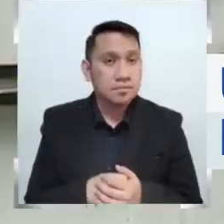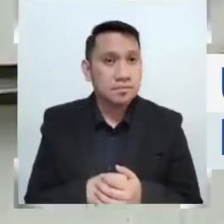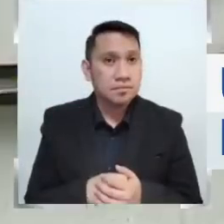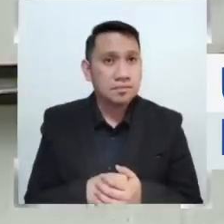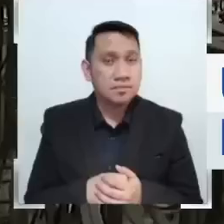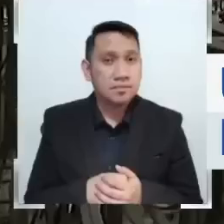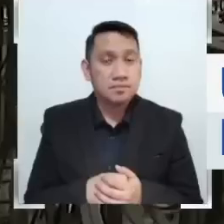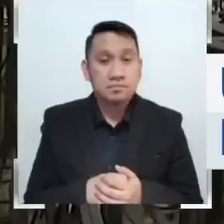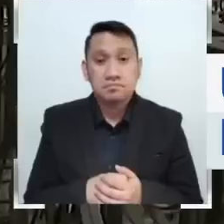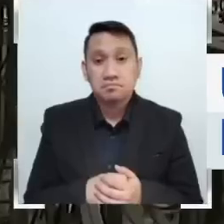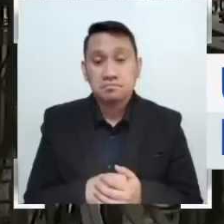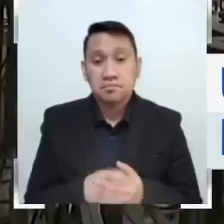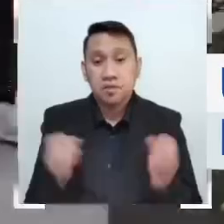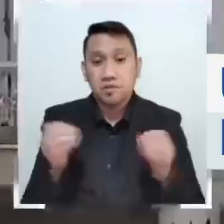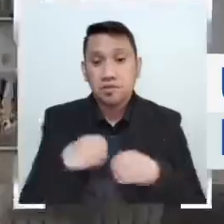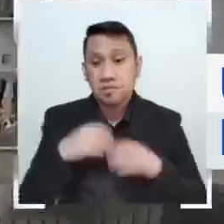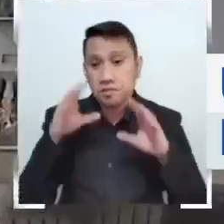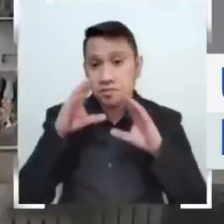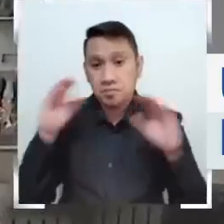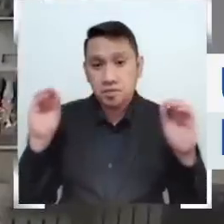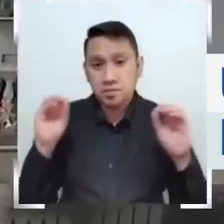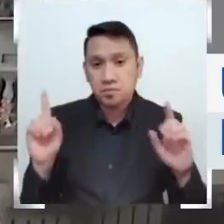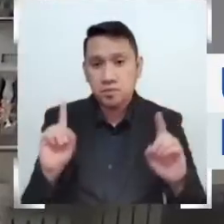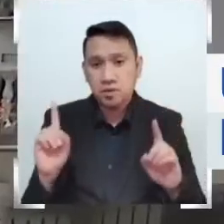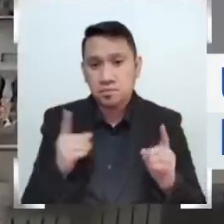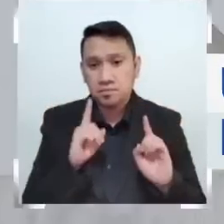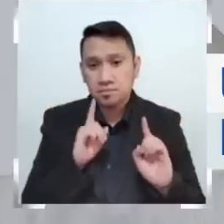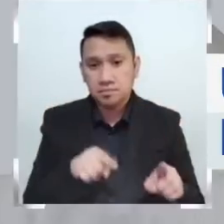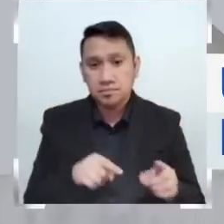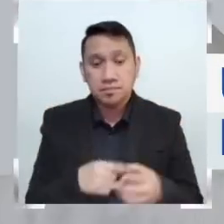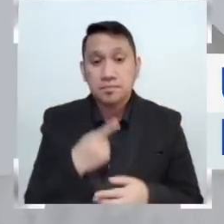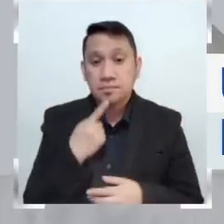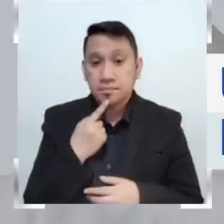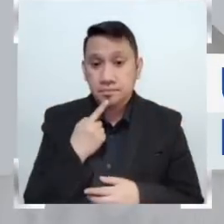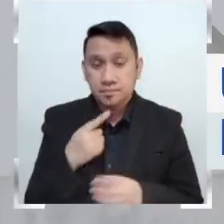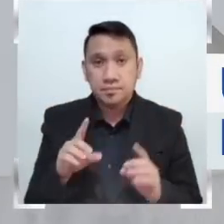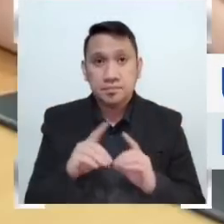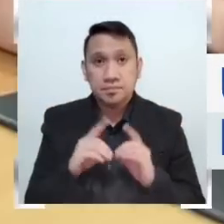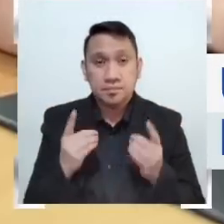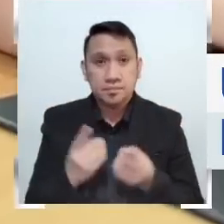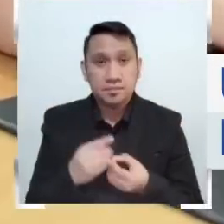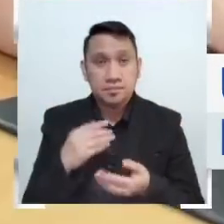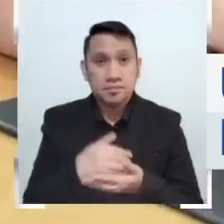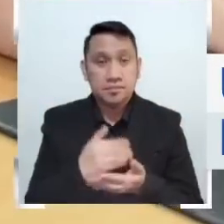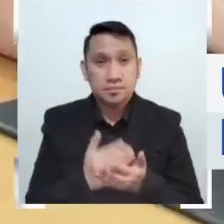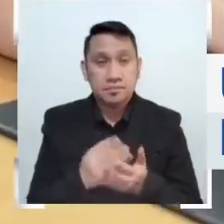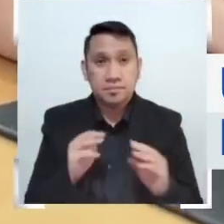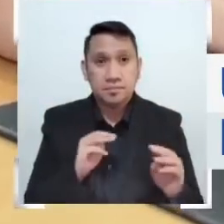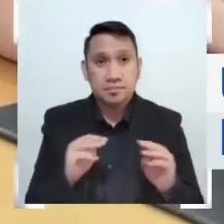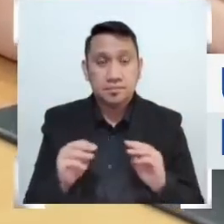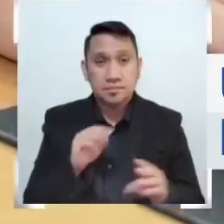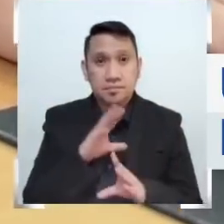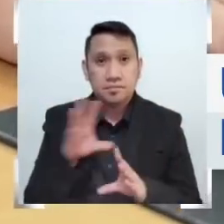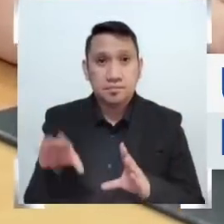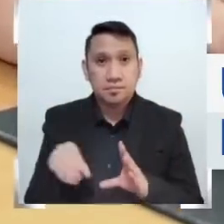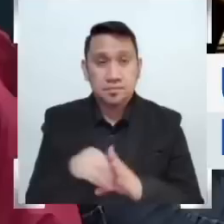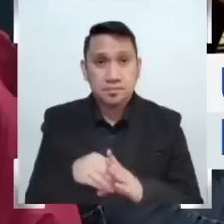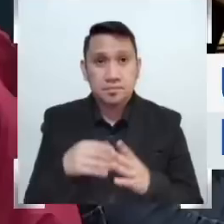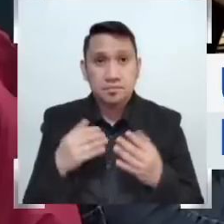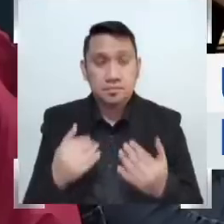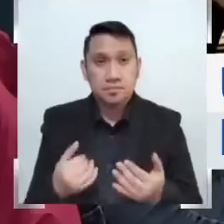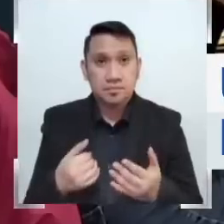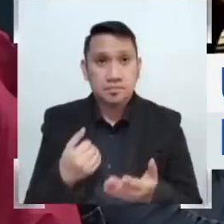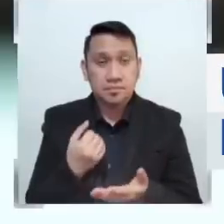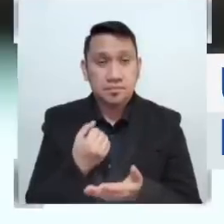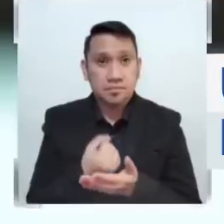ng Malacañang sa hiling ng mga nag-rally. Nauna naman ang sinabi ng Department of Budget and Management na kasabay ng huling tranche ng Salary Standardization Law